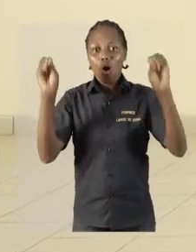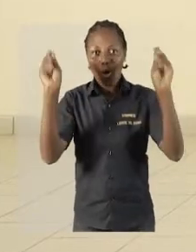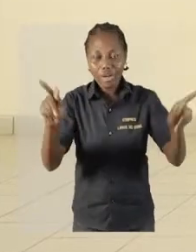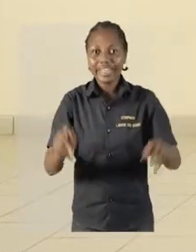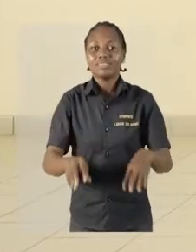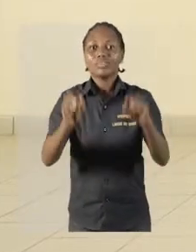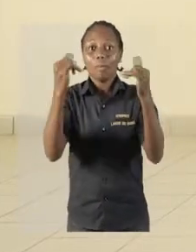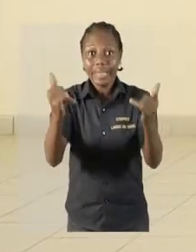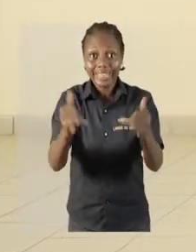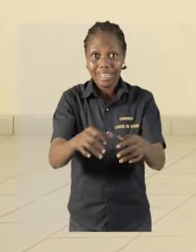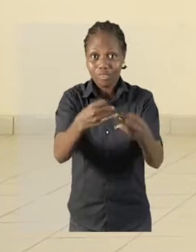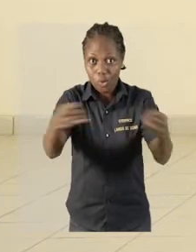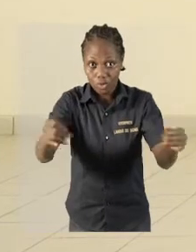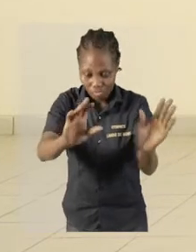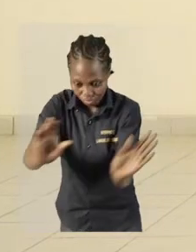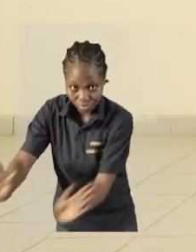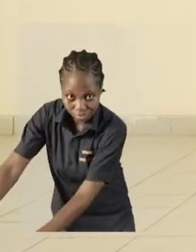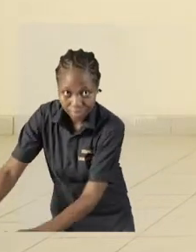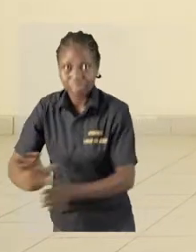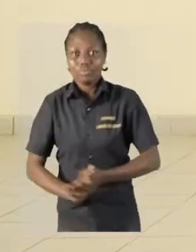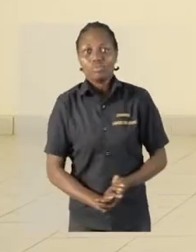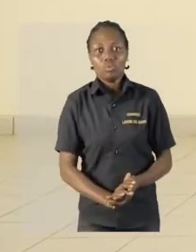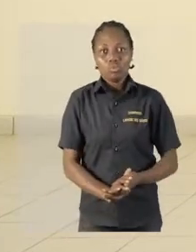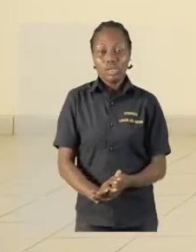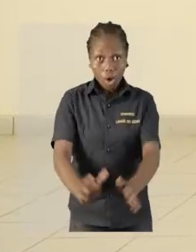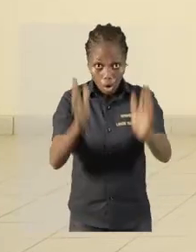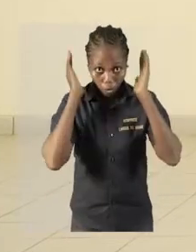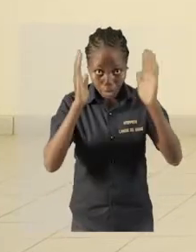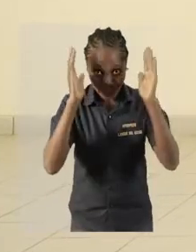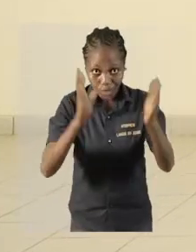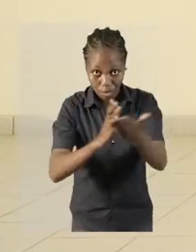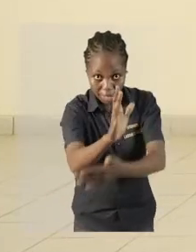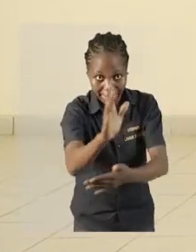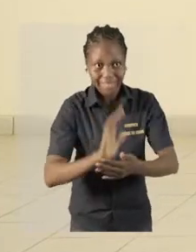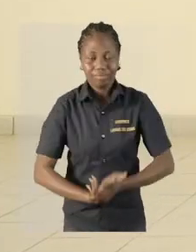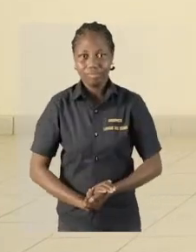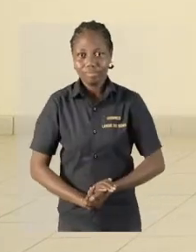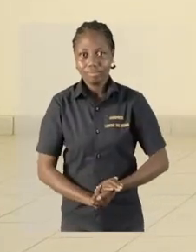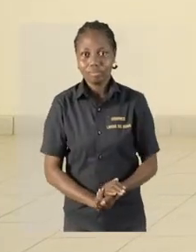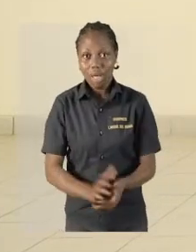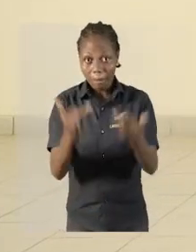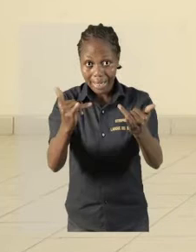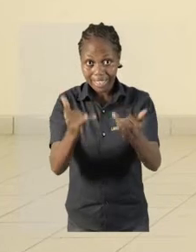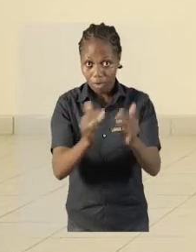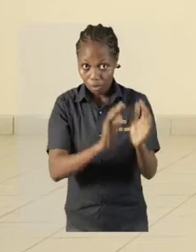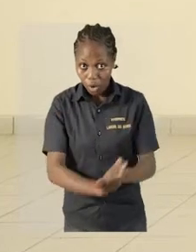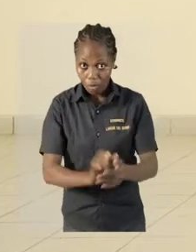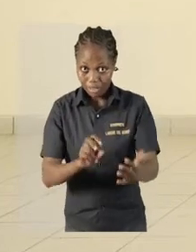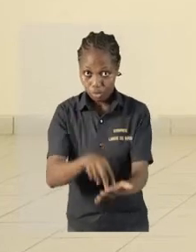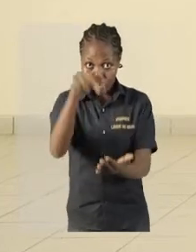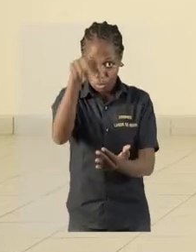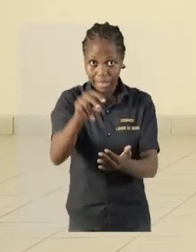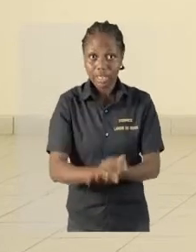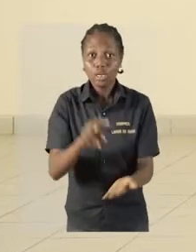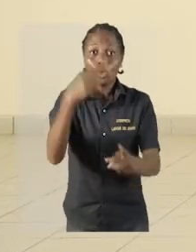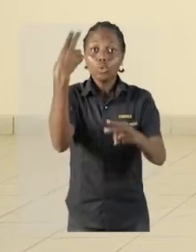votre corde. Attention, vous devez faire plusieurs reprises. Hein, plusieurs reprises. Allez, on y va maintenant pour les sauts de